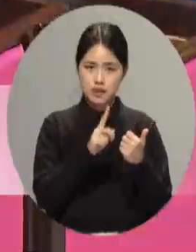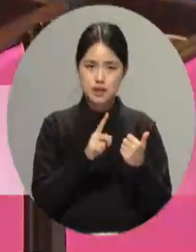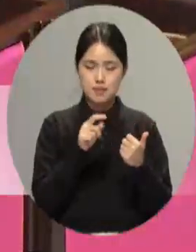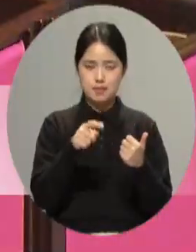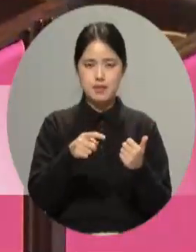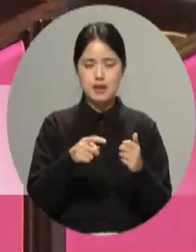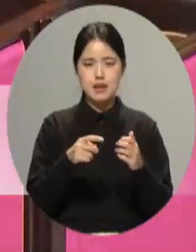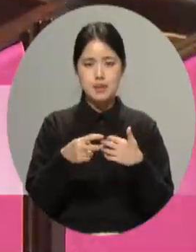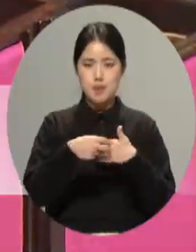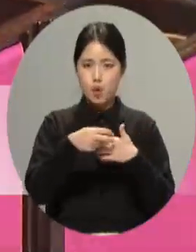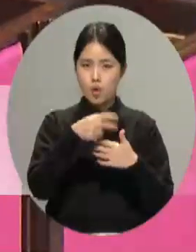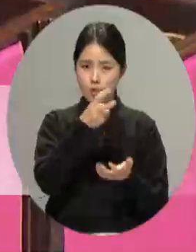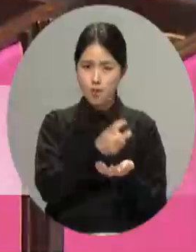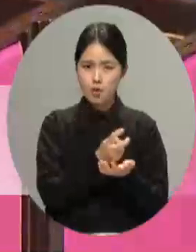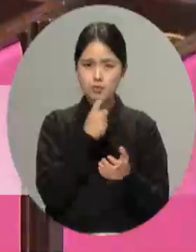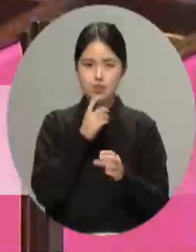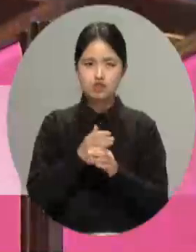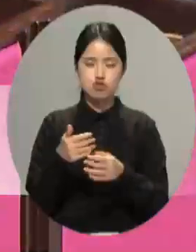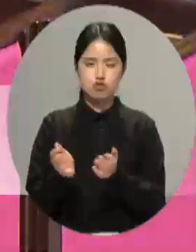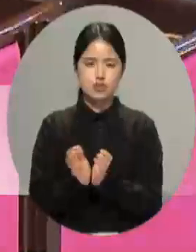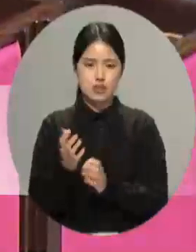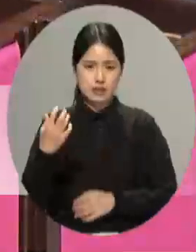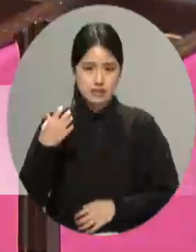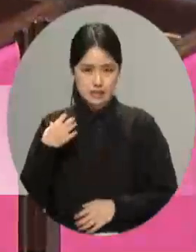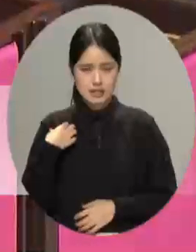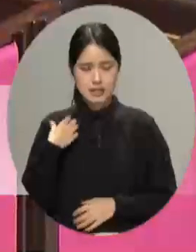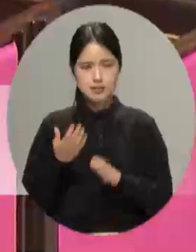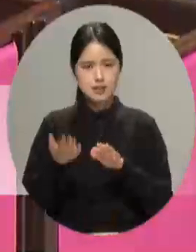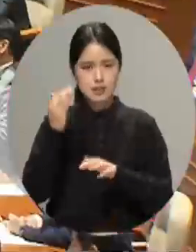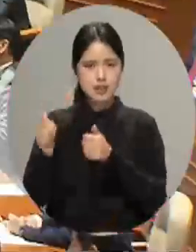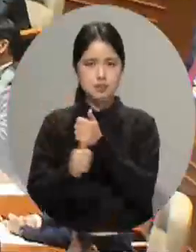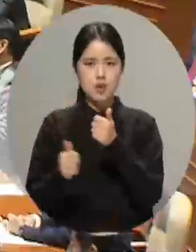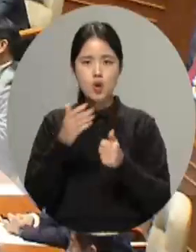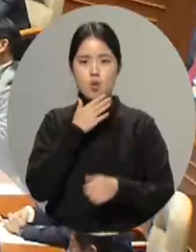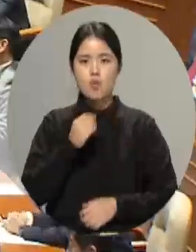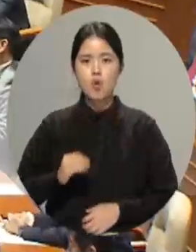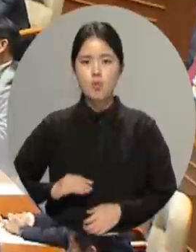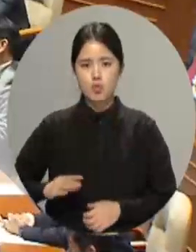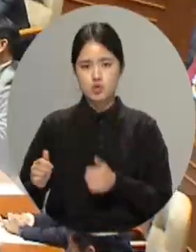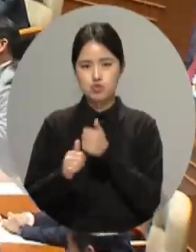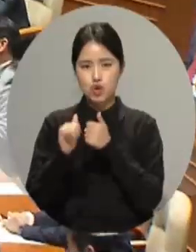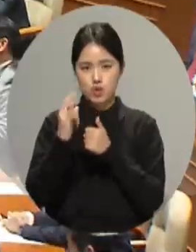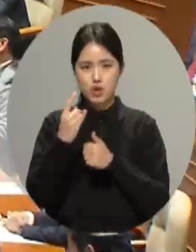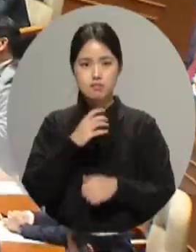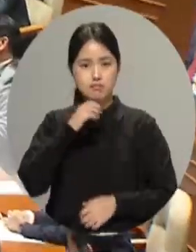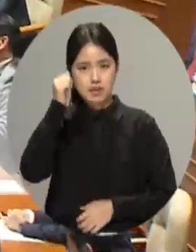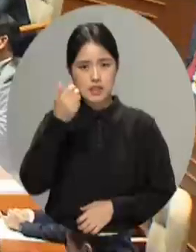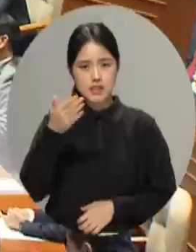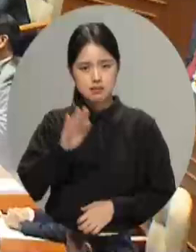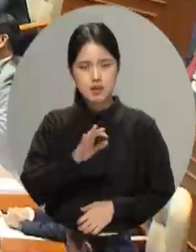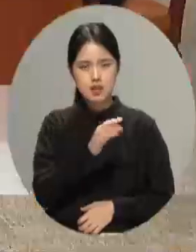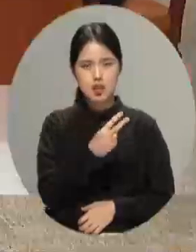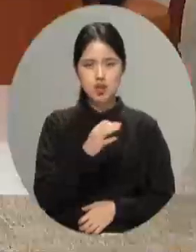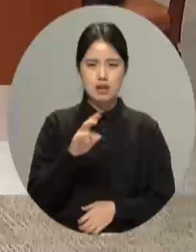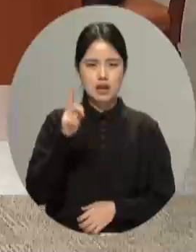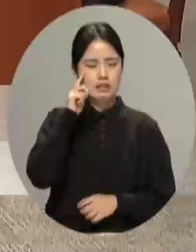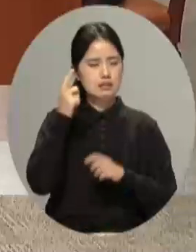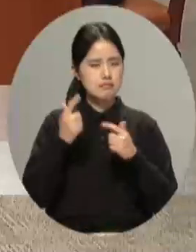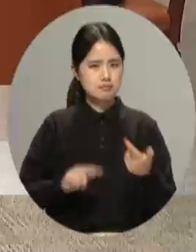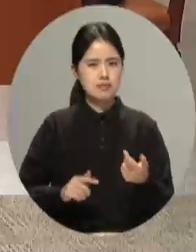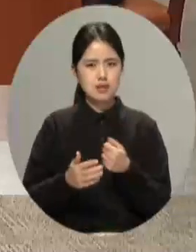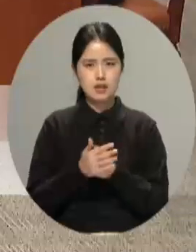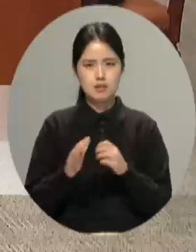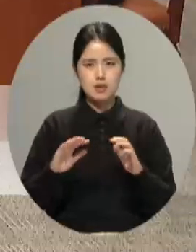의전원 법은 지난달 민주당 주도로 상임위인 국회 보건복지 위원회를 통과했지만 여야간 이견으로 국회